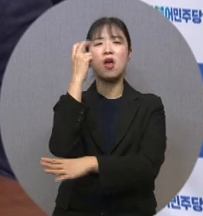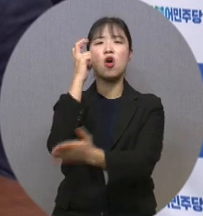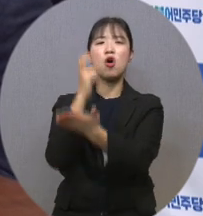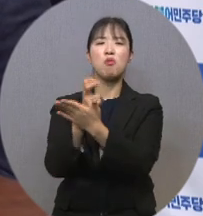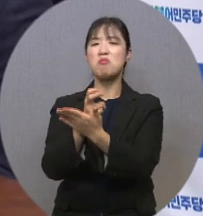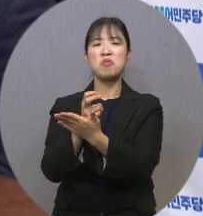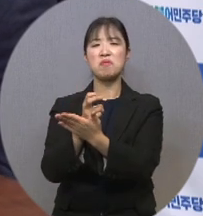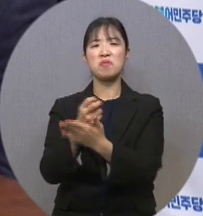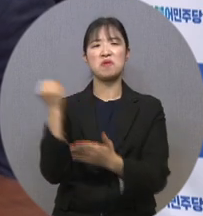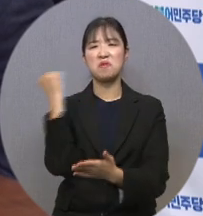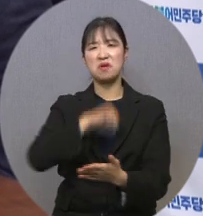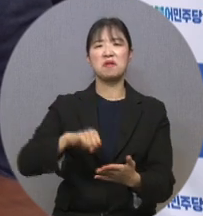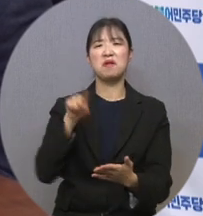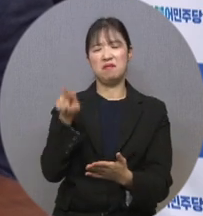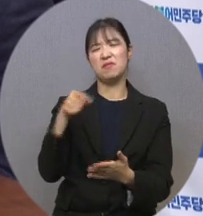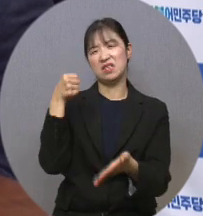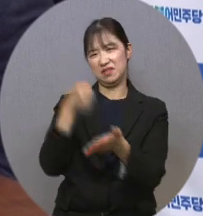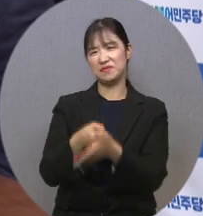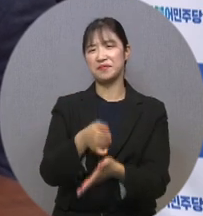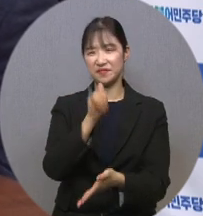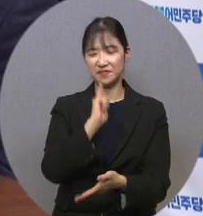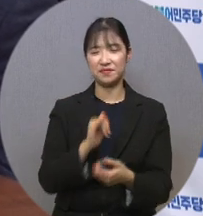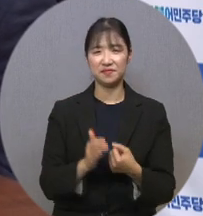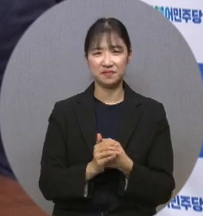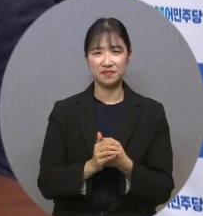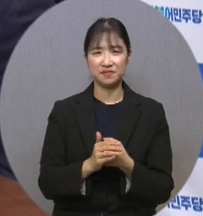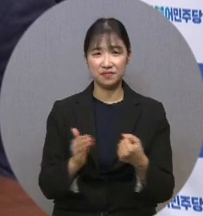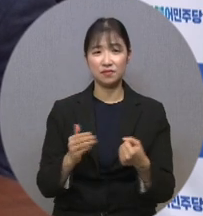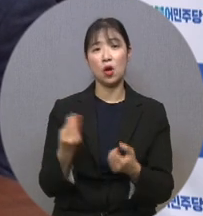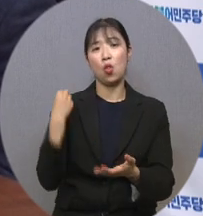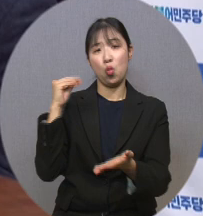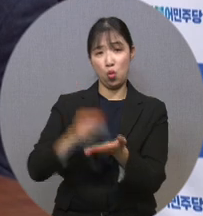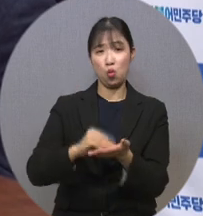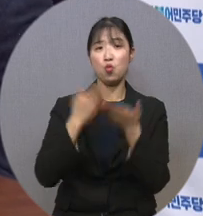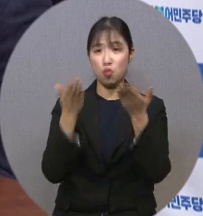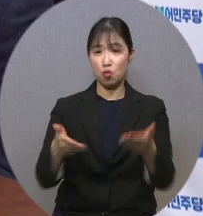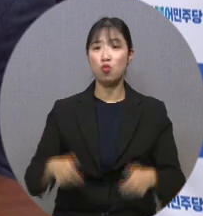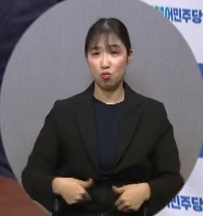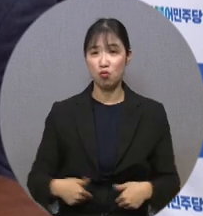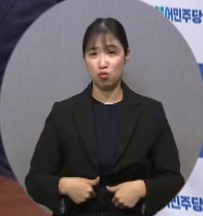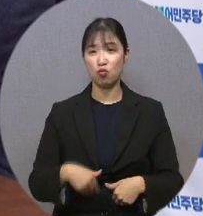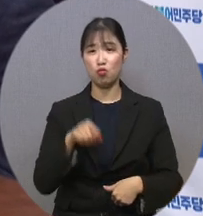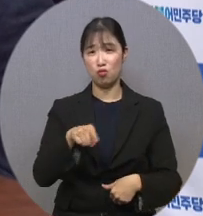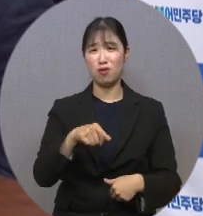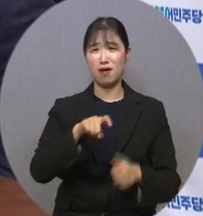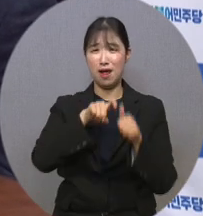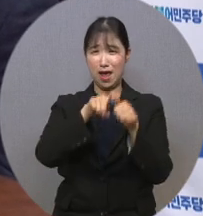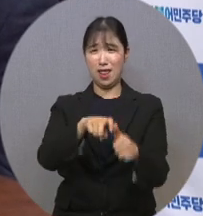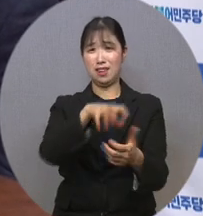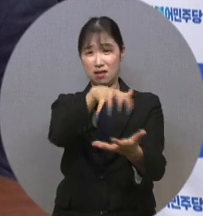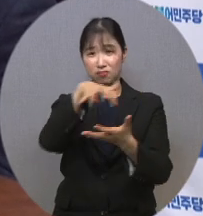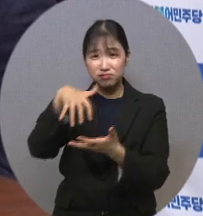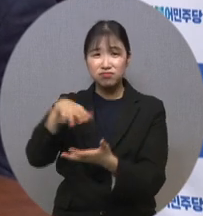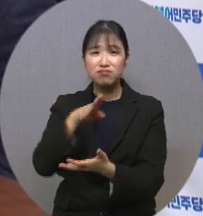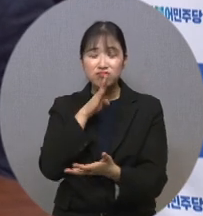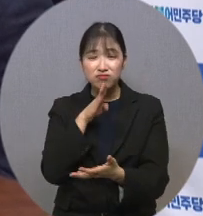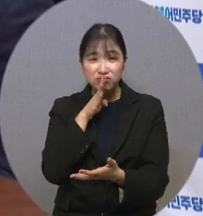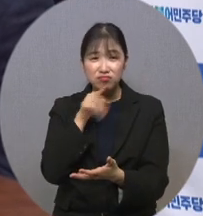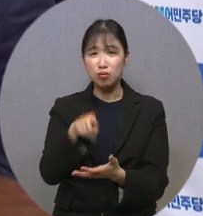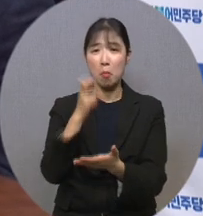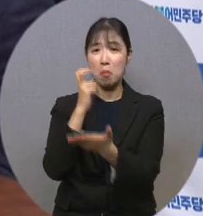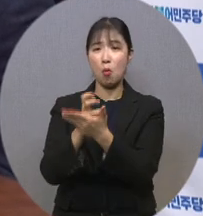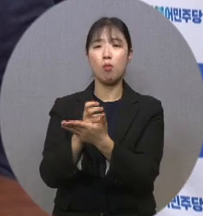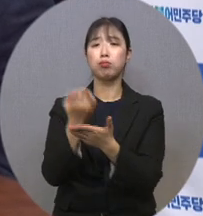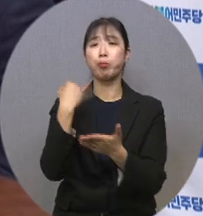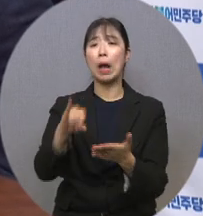위반이라는 헌법재판소의 결정을 받았어요. 그럼 돌려줘야 되잖아요. 잘못 거뒀으니까 법률이 위헌 결정을